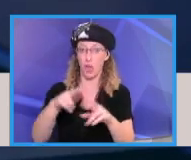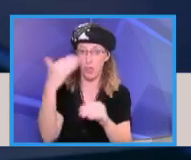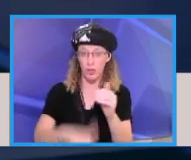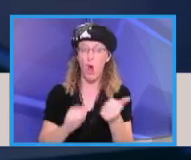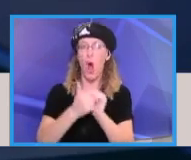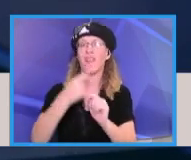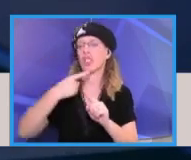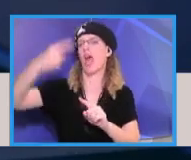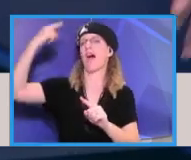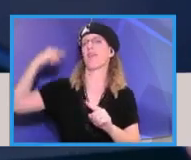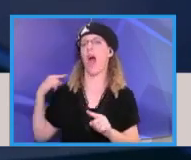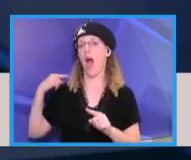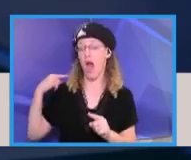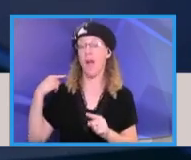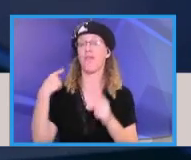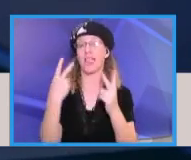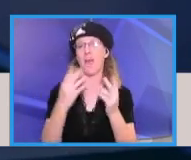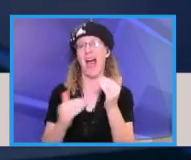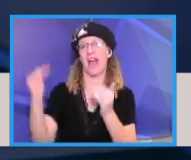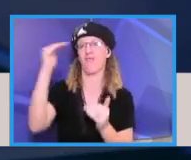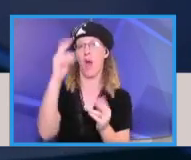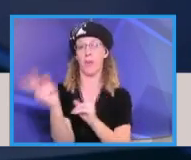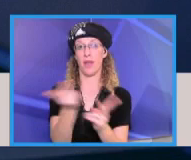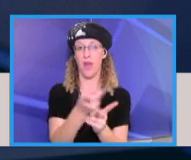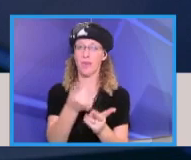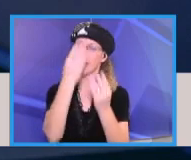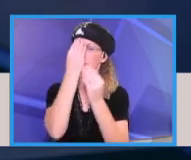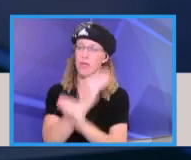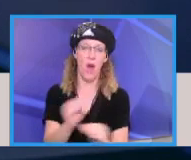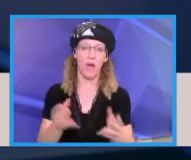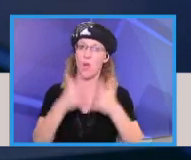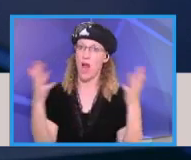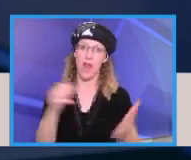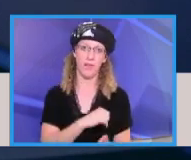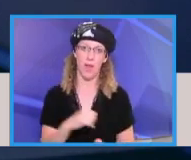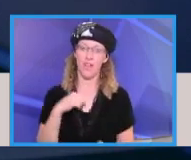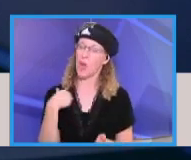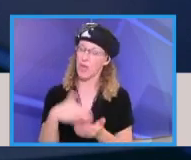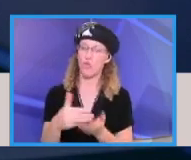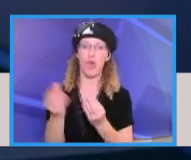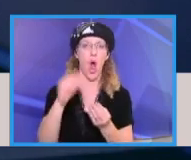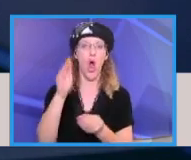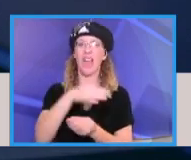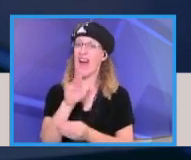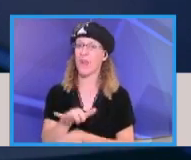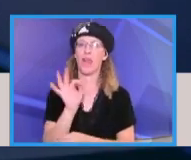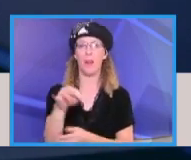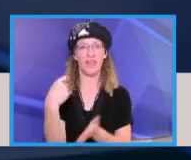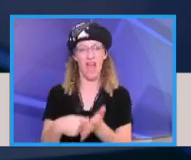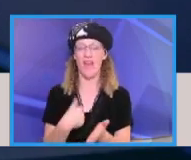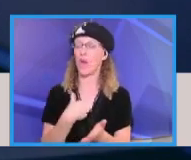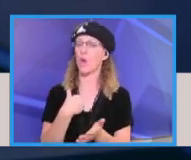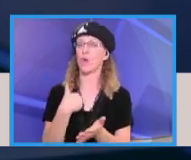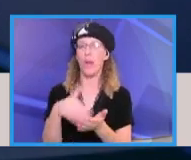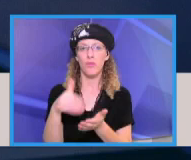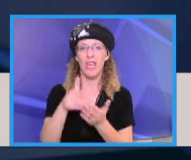לפי שנה קודמת, ובעצם הגבוה מביניהם. זה בשורה גדולה מאוד לעצמאיות. אנחנו נמשיך עוד גם עם דמי פגיעה, אנחנו נוביל גם את הנושא